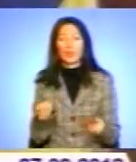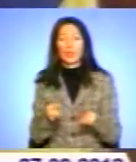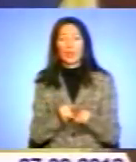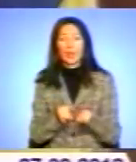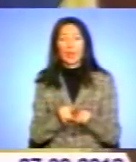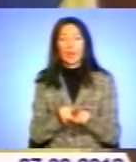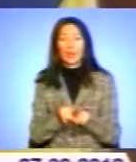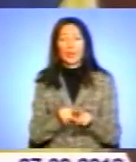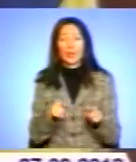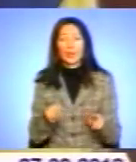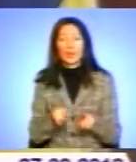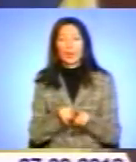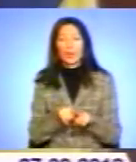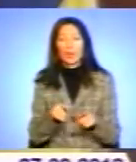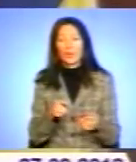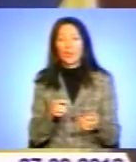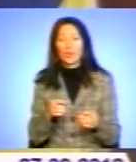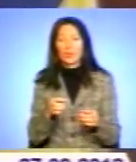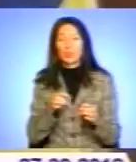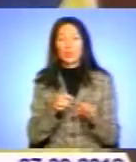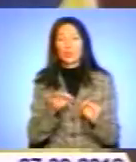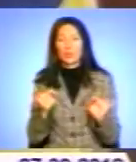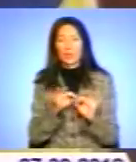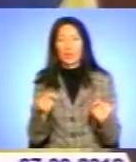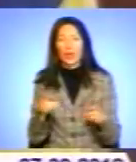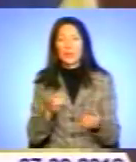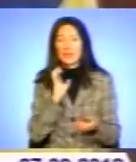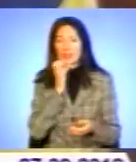подібного роду резолюцій серйозно. Але